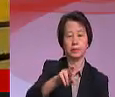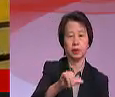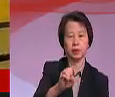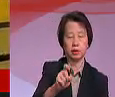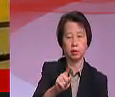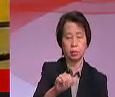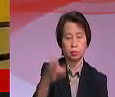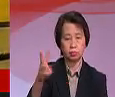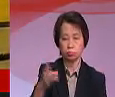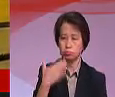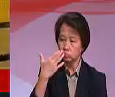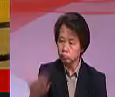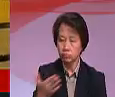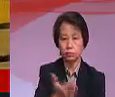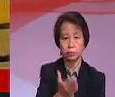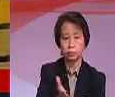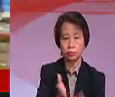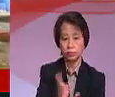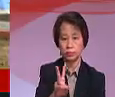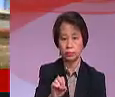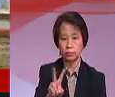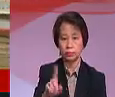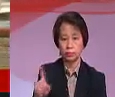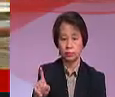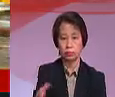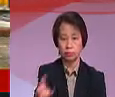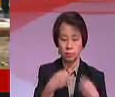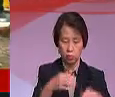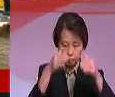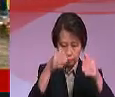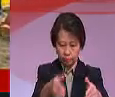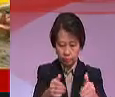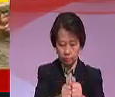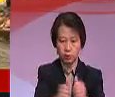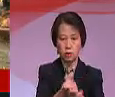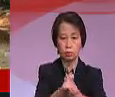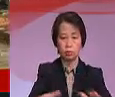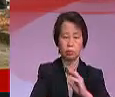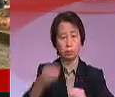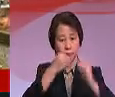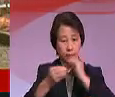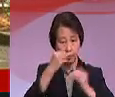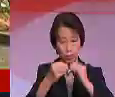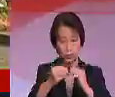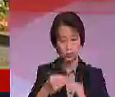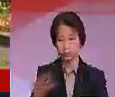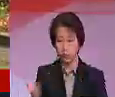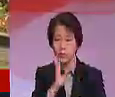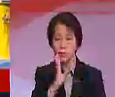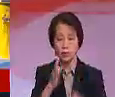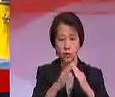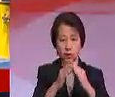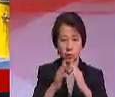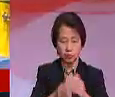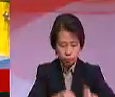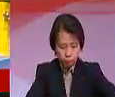Isa, menghargai belanjawan 2021 yang memberi penekanan kepada keselamatan makanan. Menurut beliau, kebun bandar